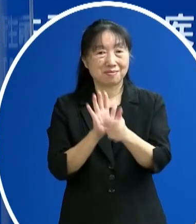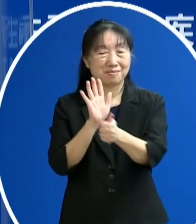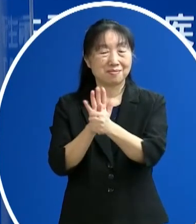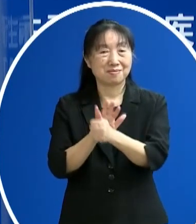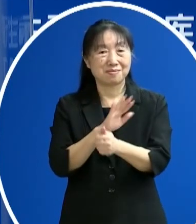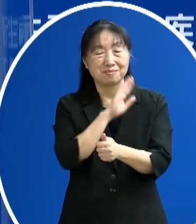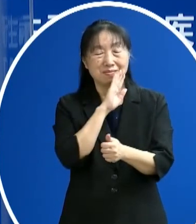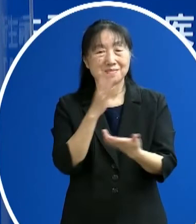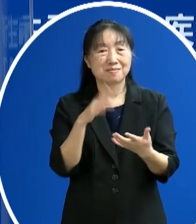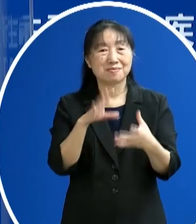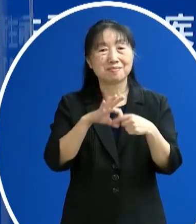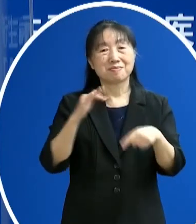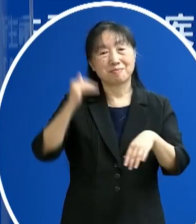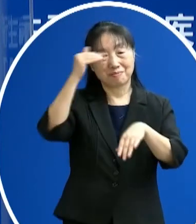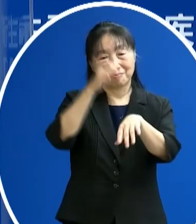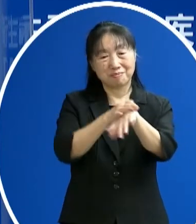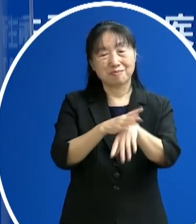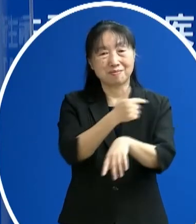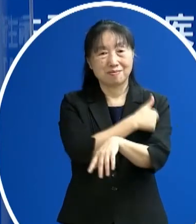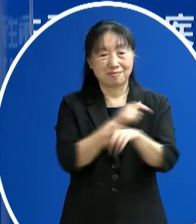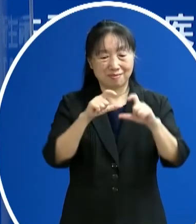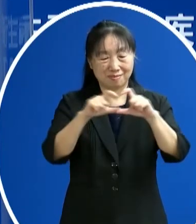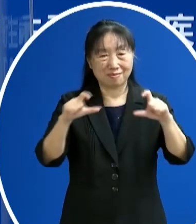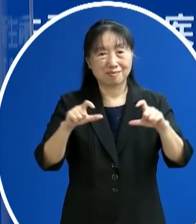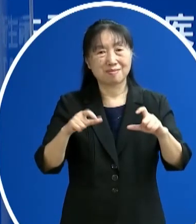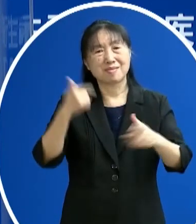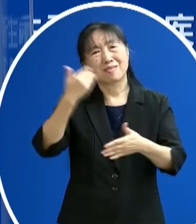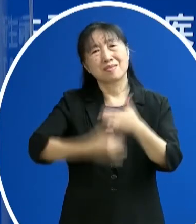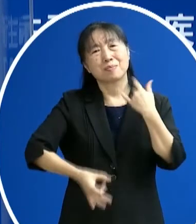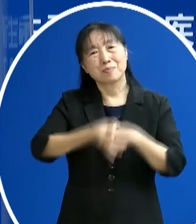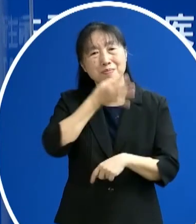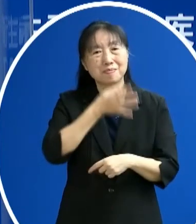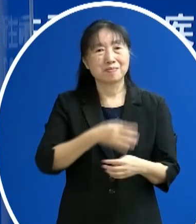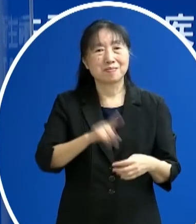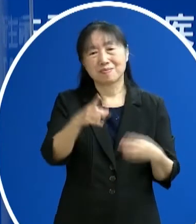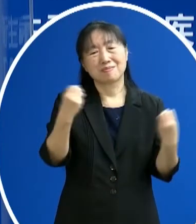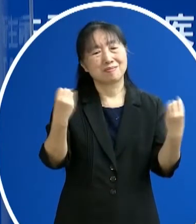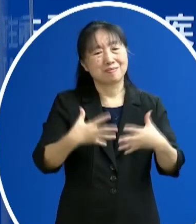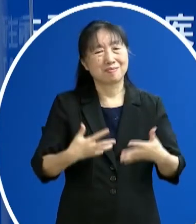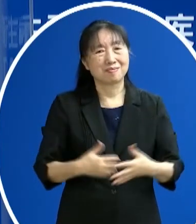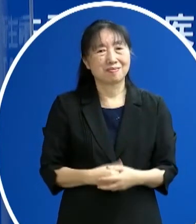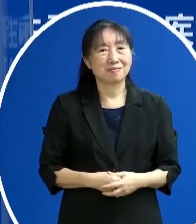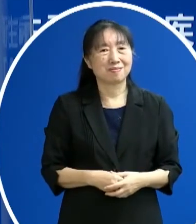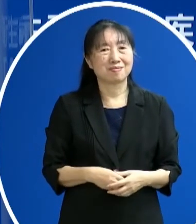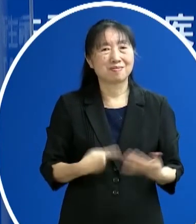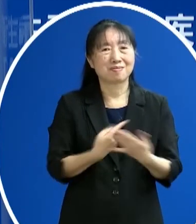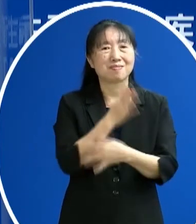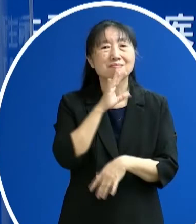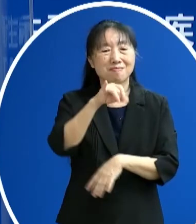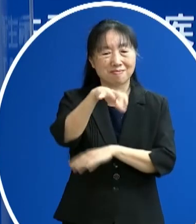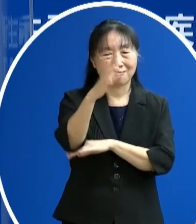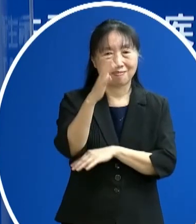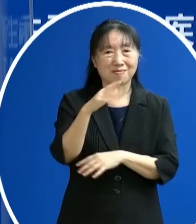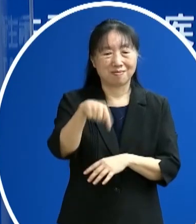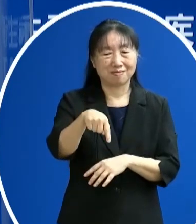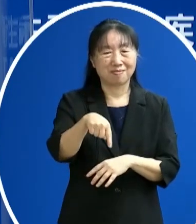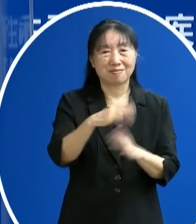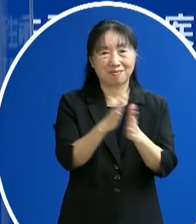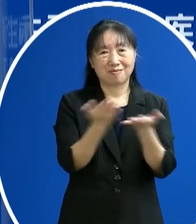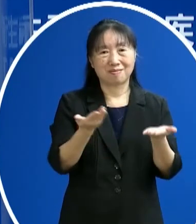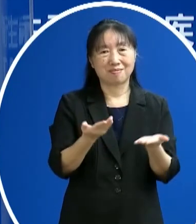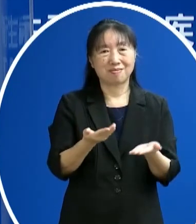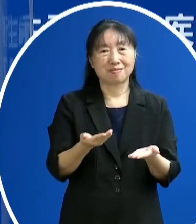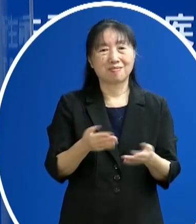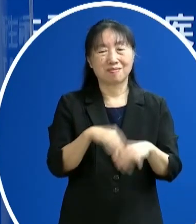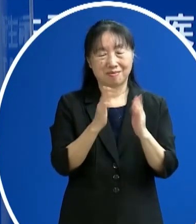我们实际上大家也知道，就高端疫苗我们其实还很多嘛，好，这没有问题，只要地方把这个四大点好开放